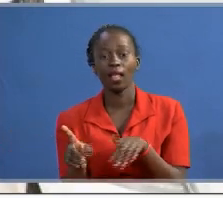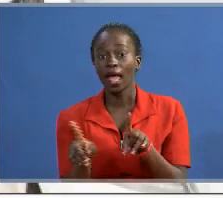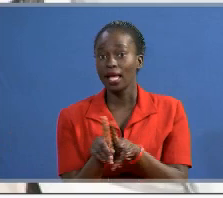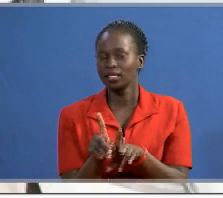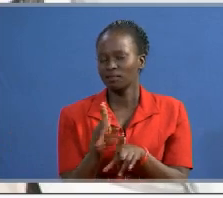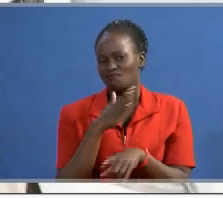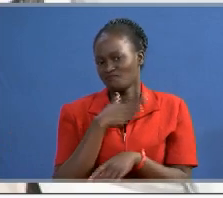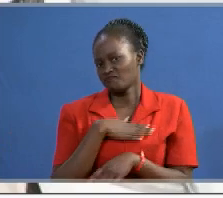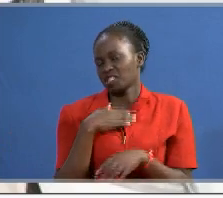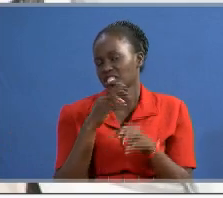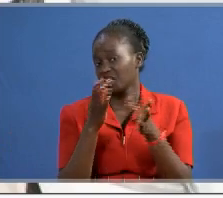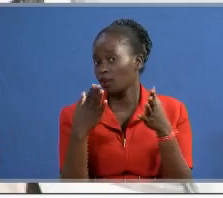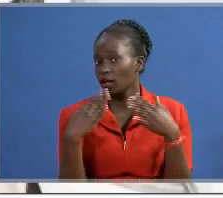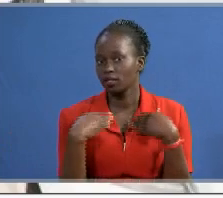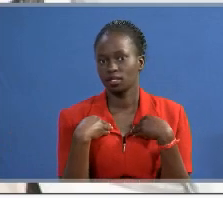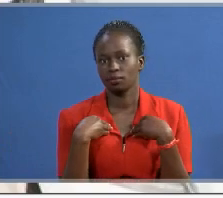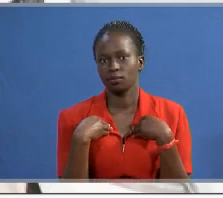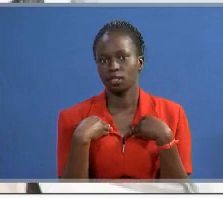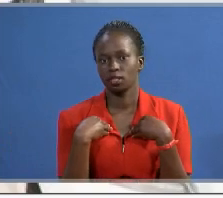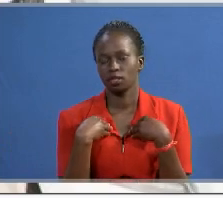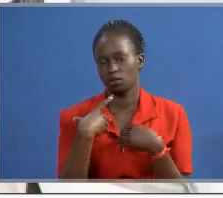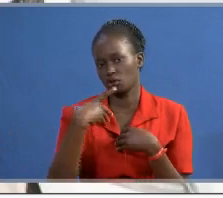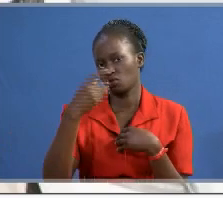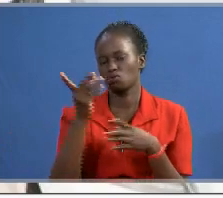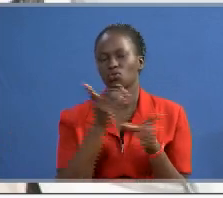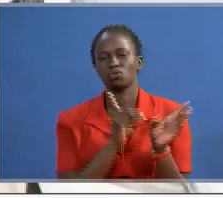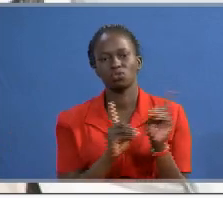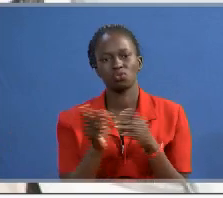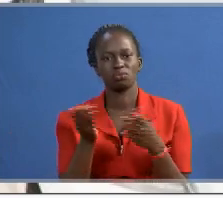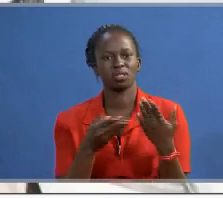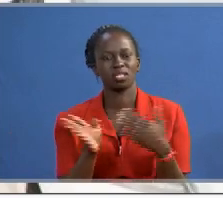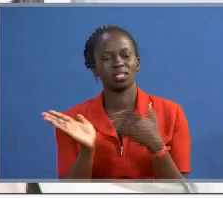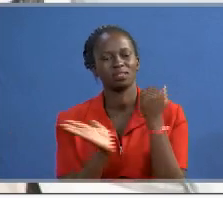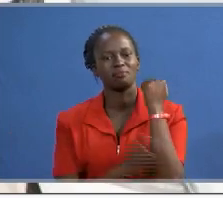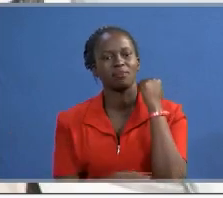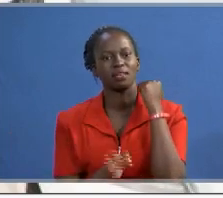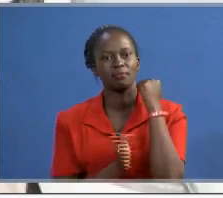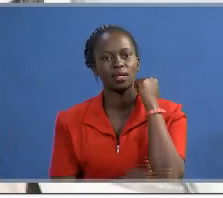wanambebeleza kama atakubali waende wakafanya hizo biashara zao.